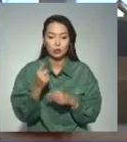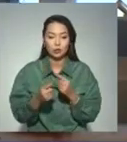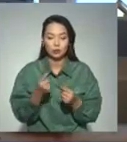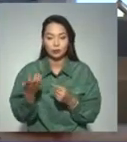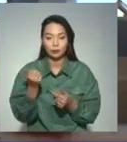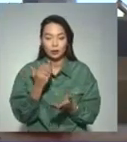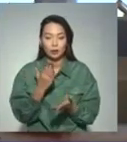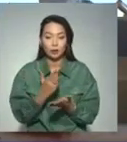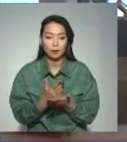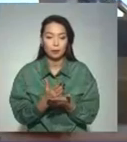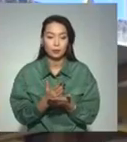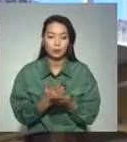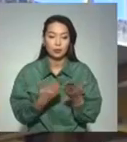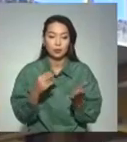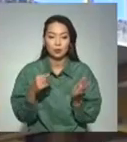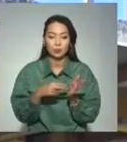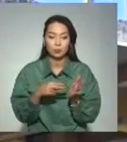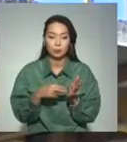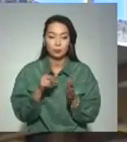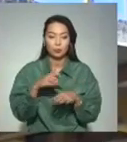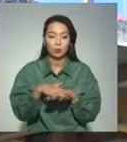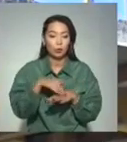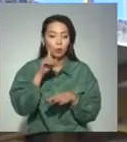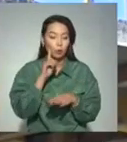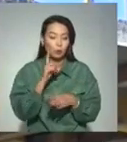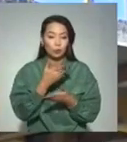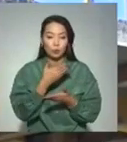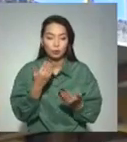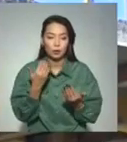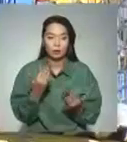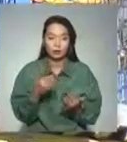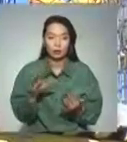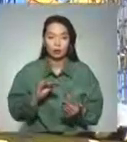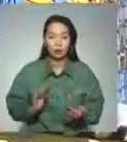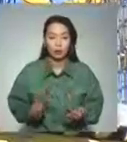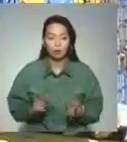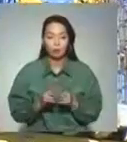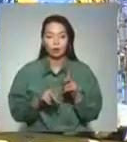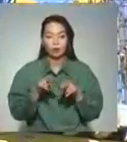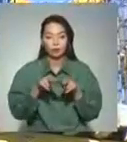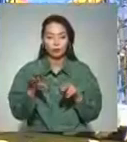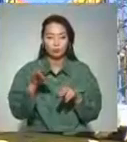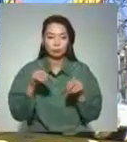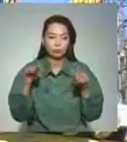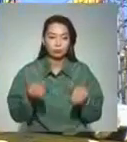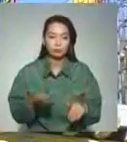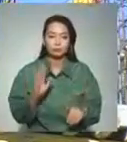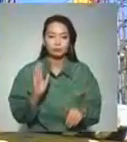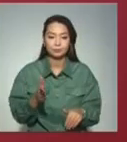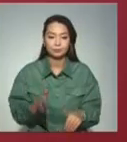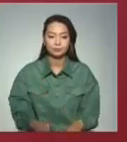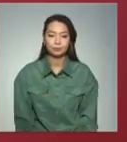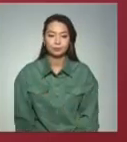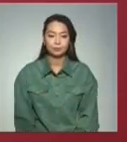тәуелсіз сарапшылар. Егер жаңа пәтерлі тұрғындар үшін қолжетімсіз болса, құрылыс компаниялары тығырыққа тіреледі. Жан жақтан келіп